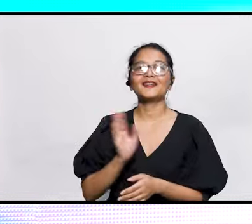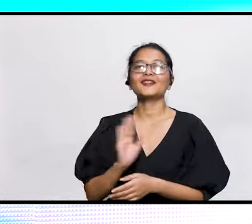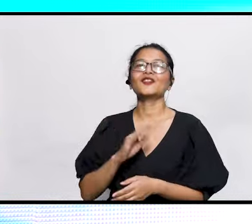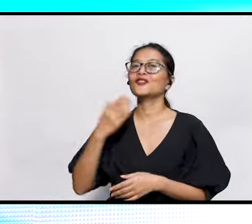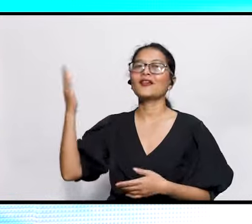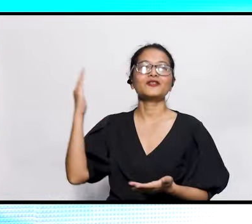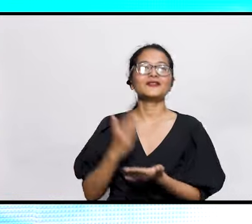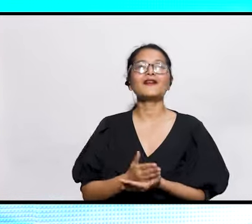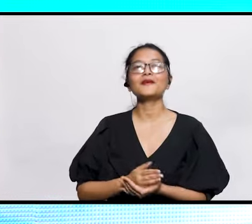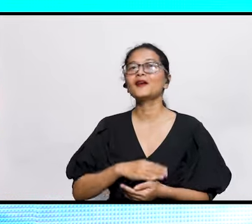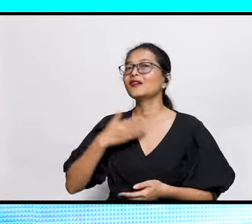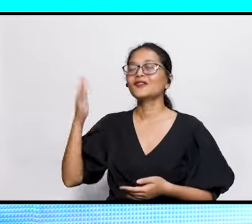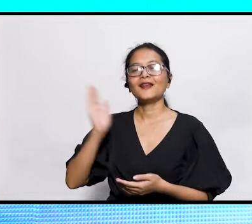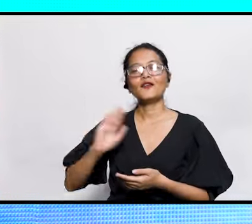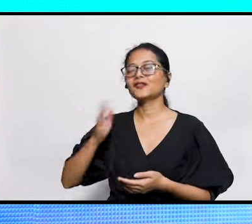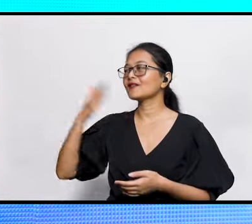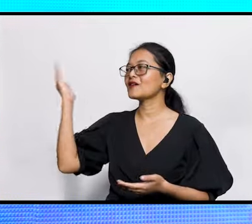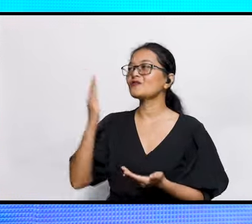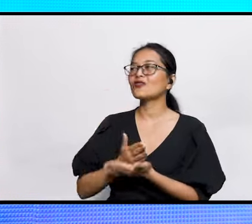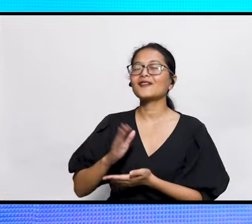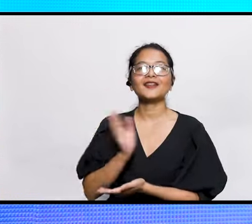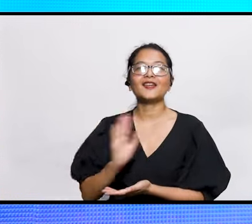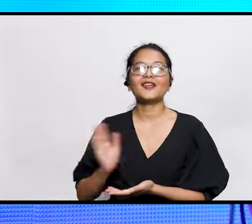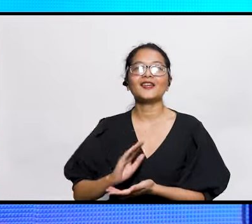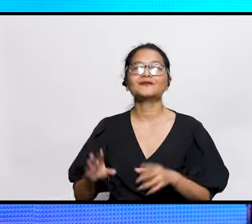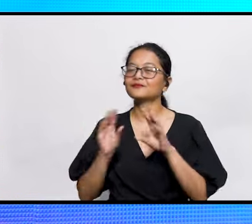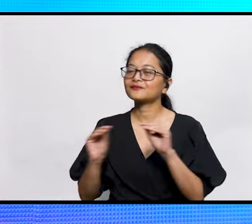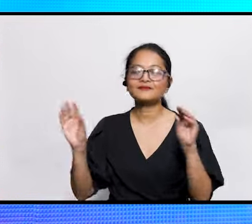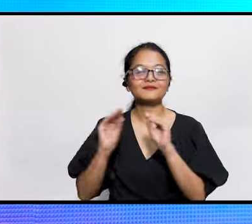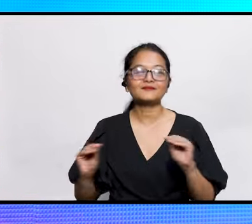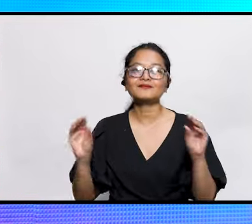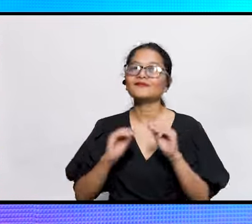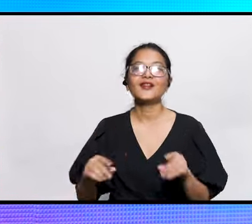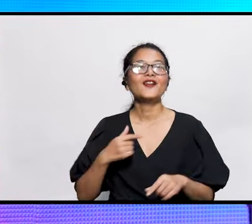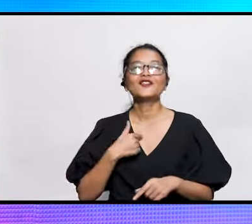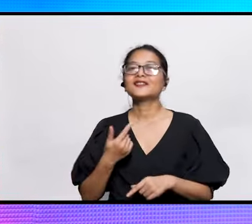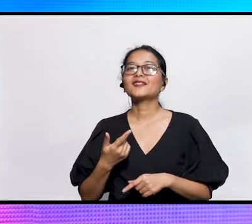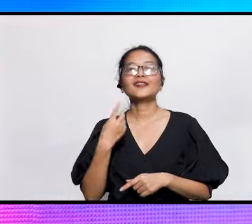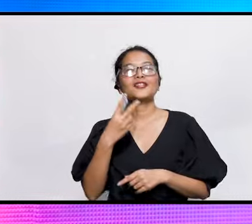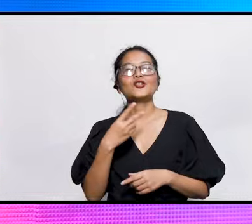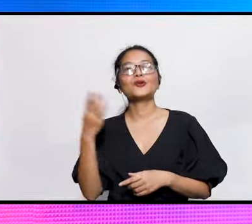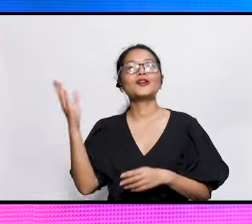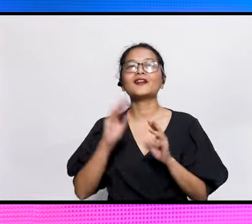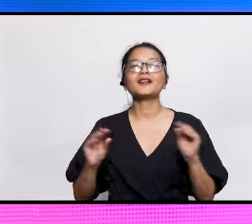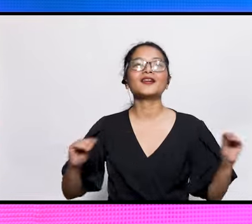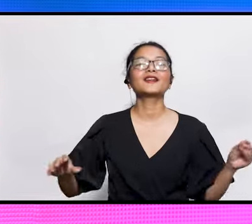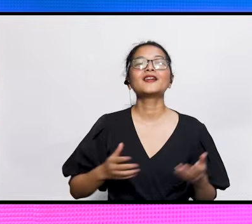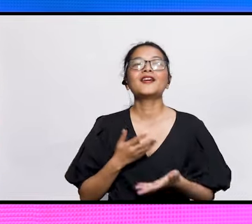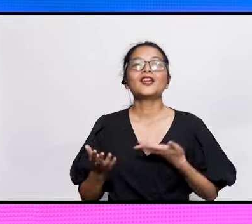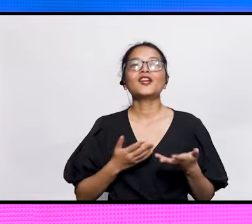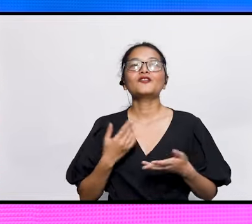working you never stop you never stop working Even when I don't see it you